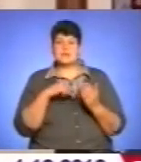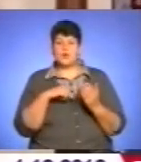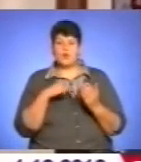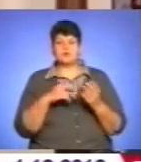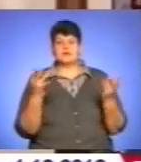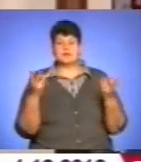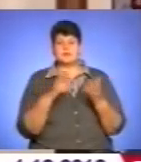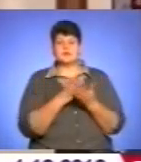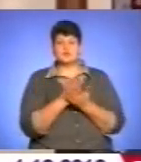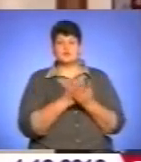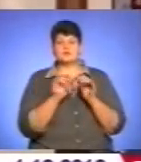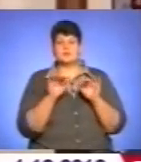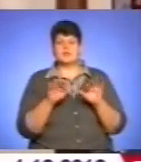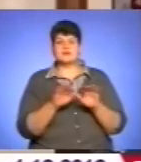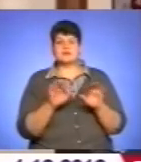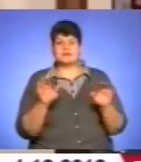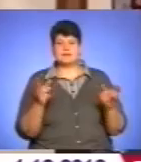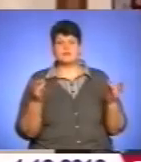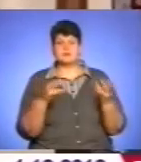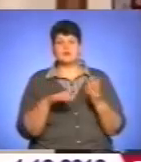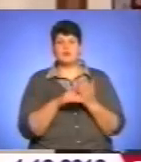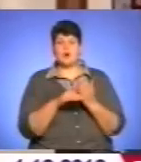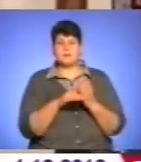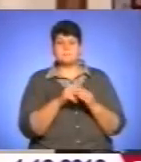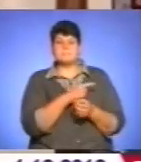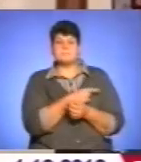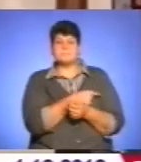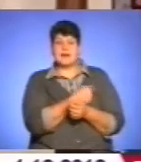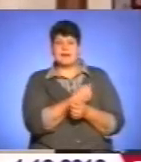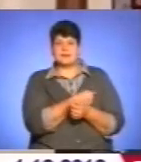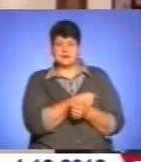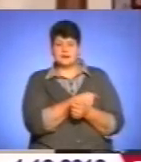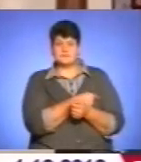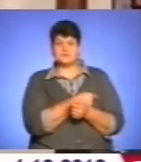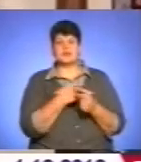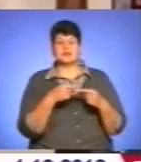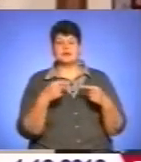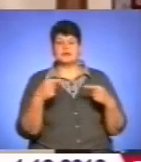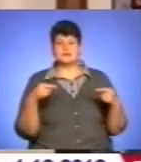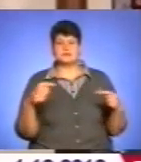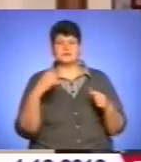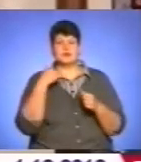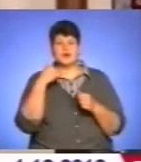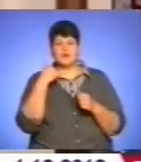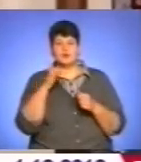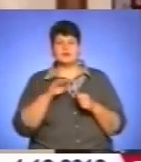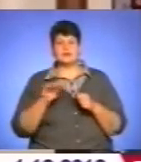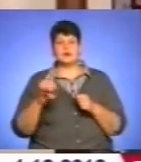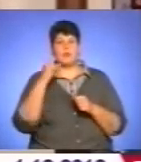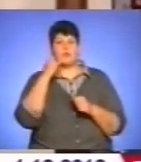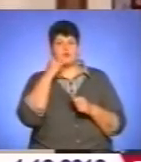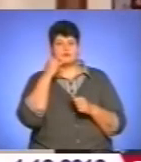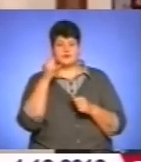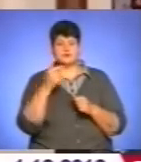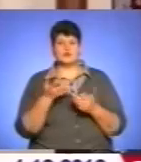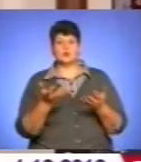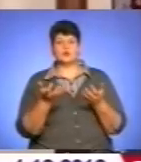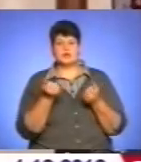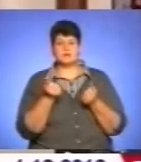у справах дітей, потрібна допомога медика. І за будь-яким цим телефоном дитина, позвонивши, отримає